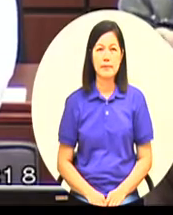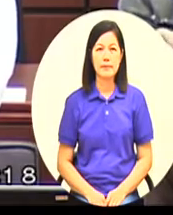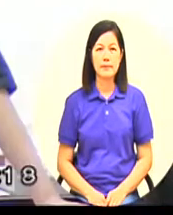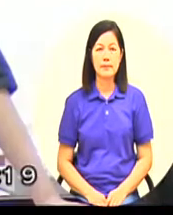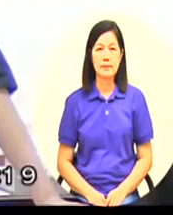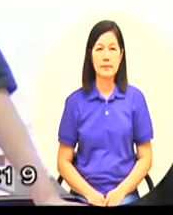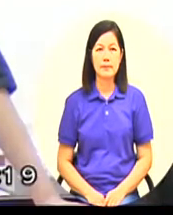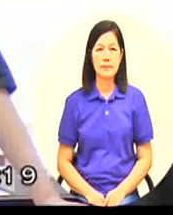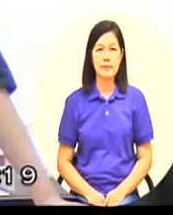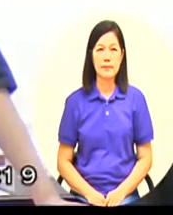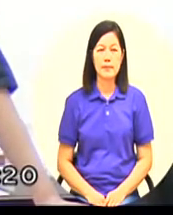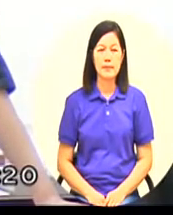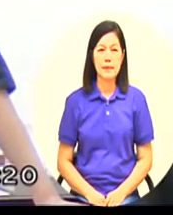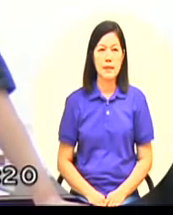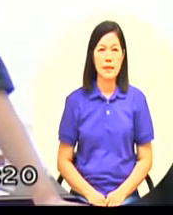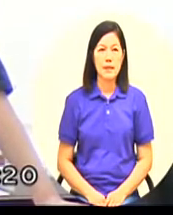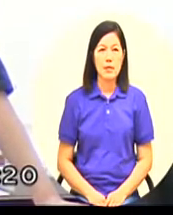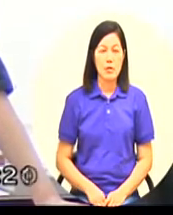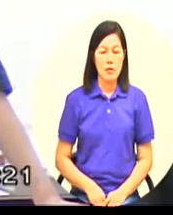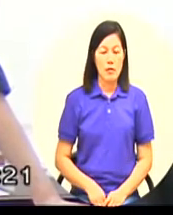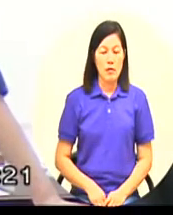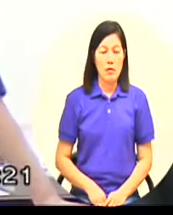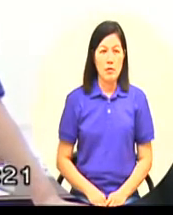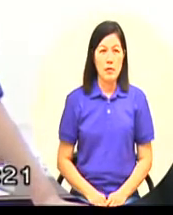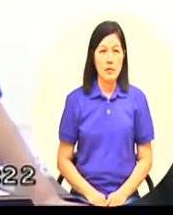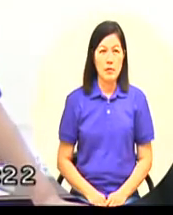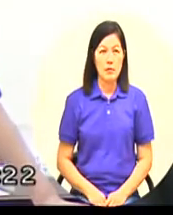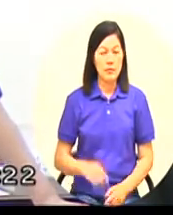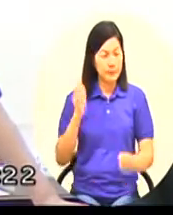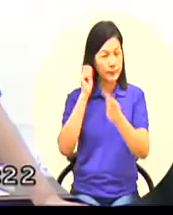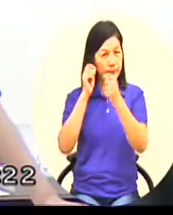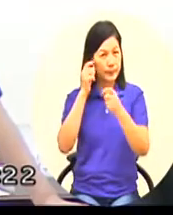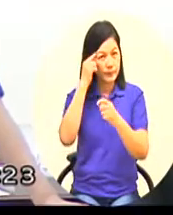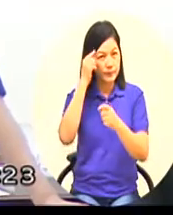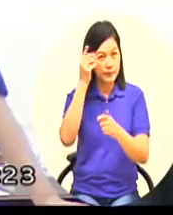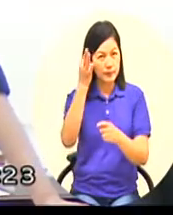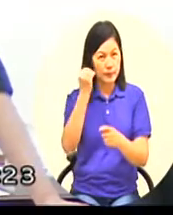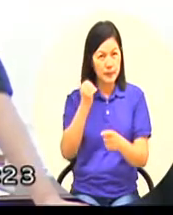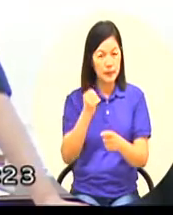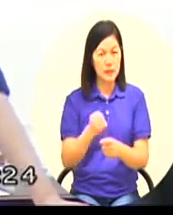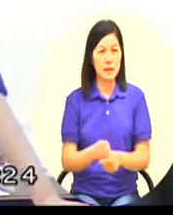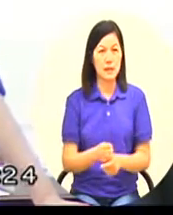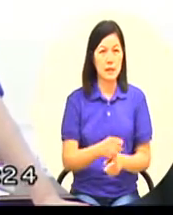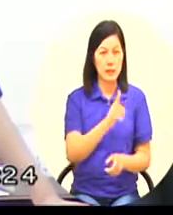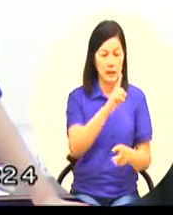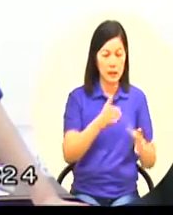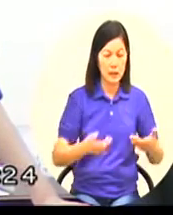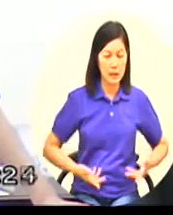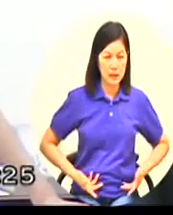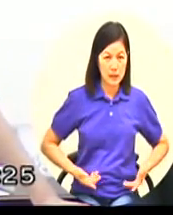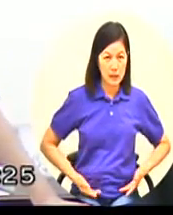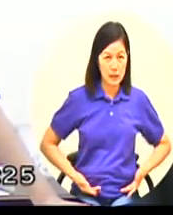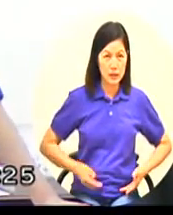的部分如果真的那呢，你看这两天局长一例一休通过，立法院吵得沸沸扬